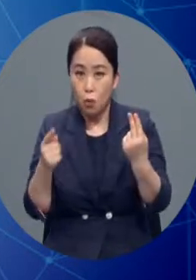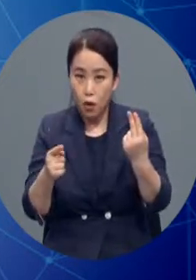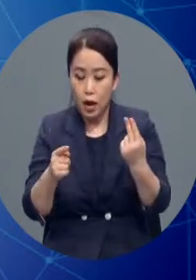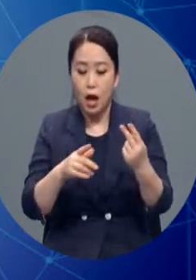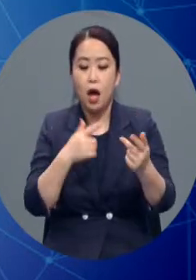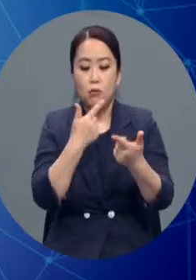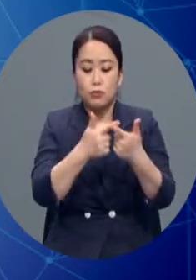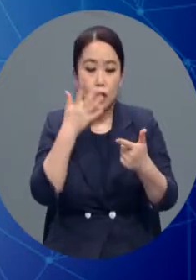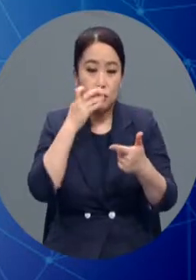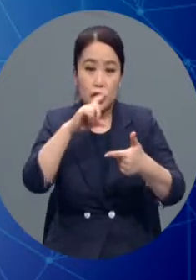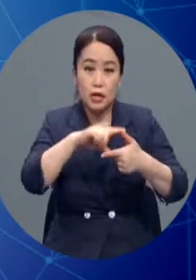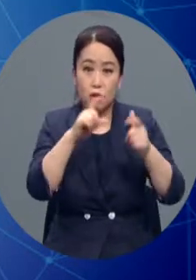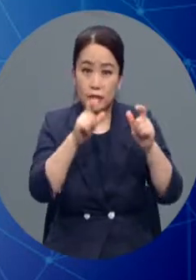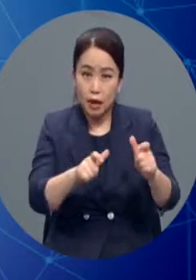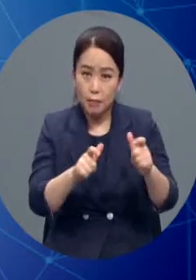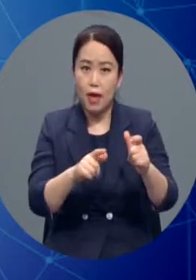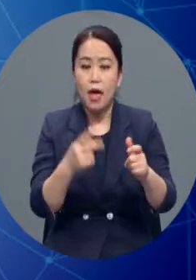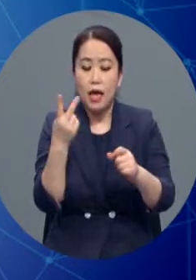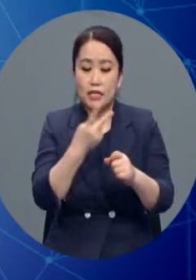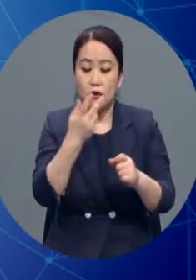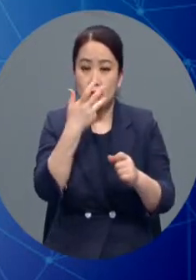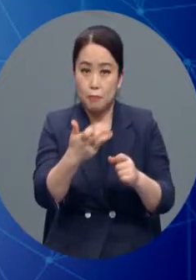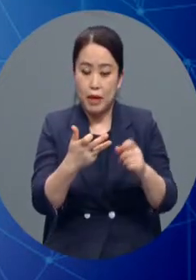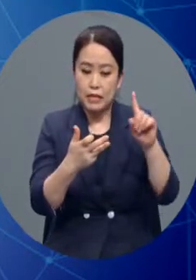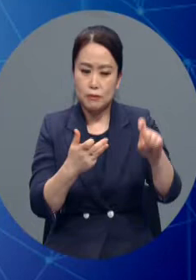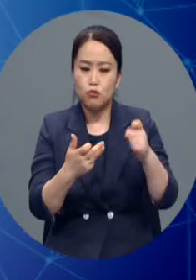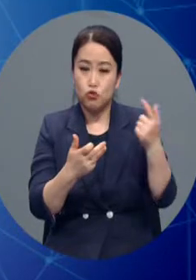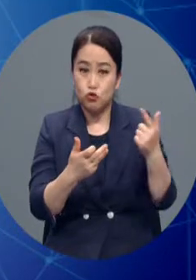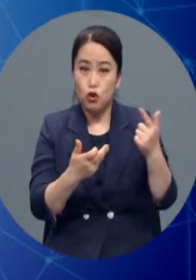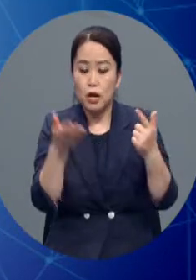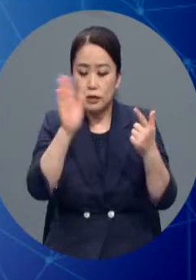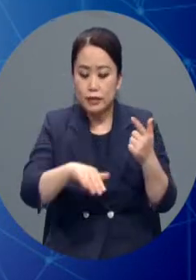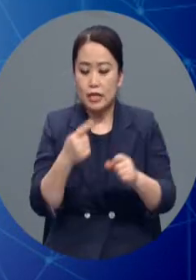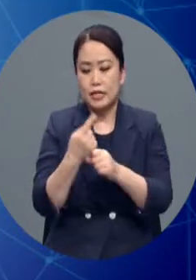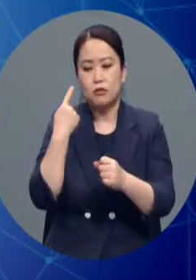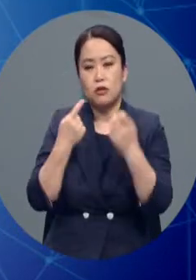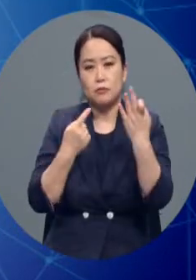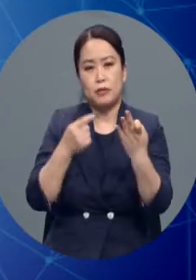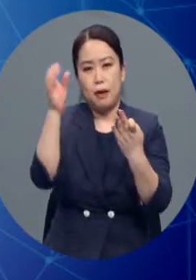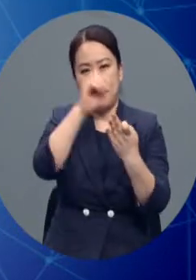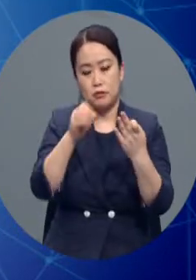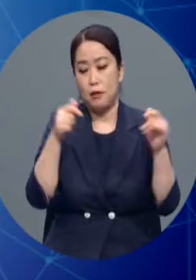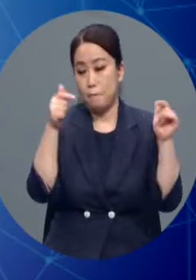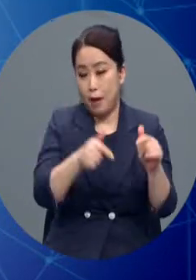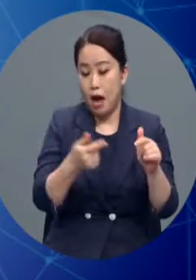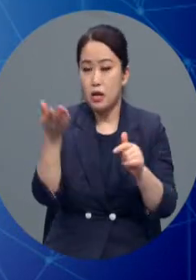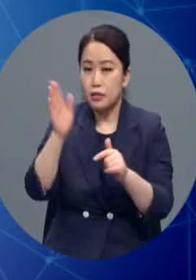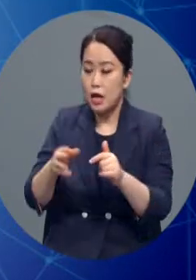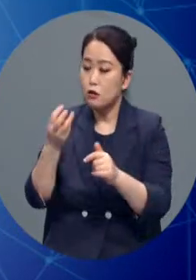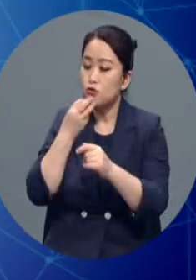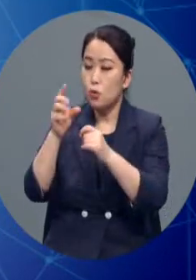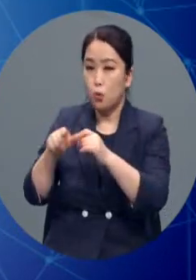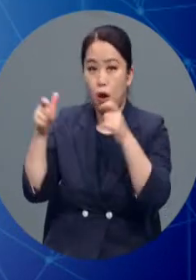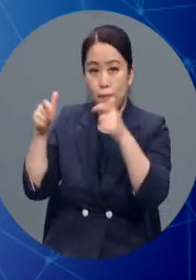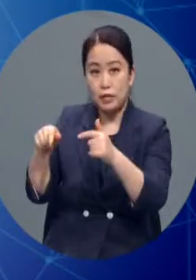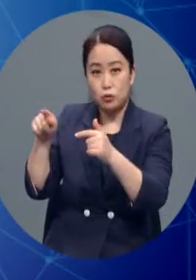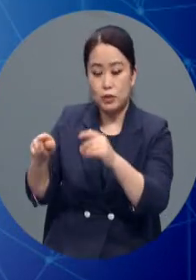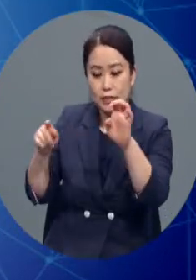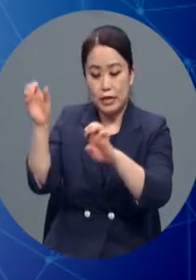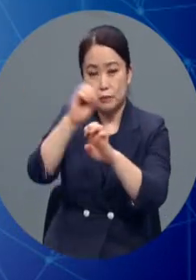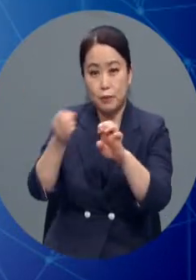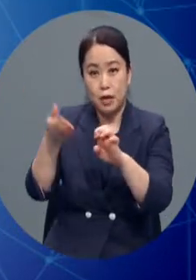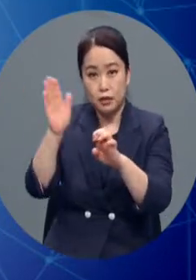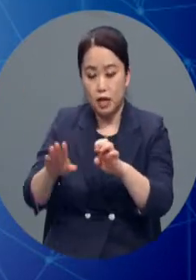지난 2018년 16% 에서 지난해 14% 로 하락했습니다 그 사이 수도권 비중은 40%